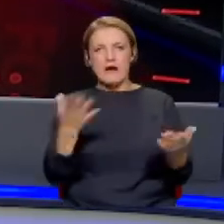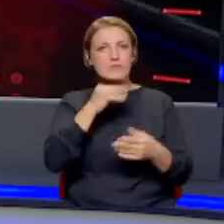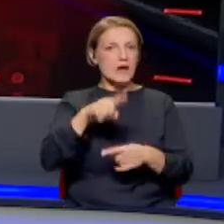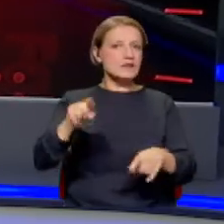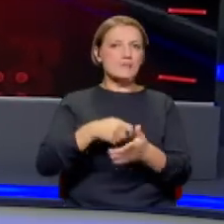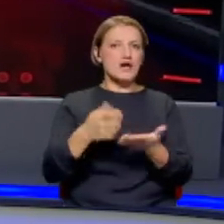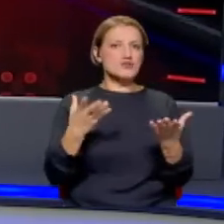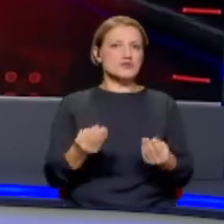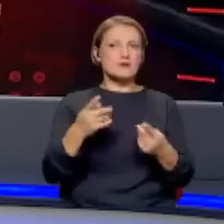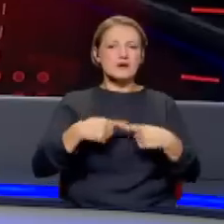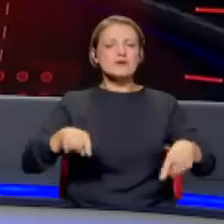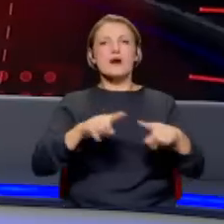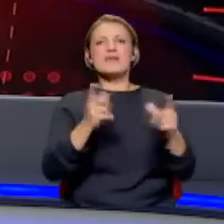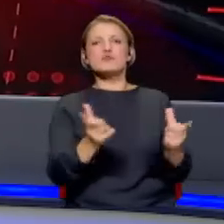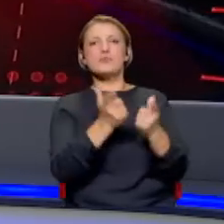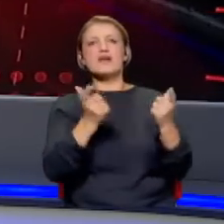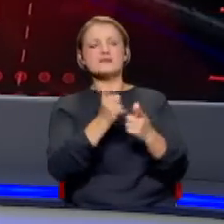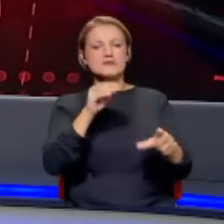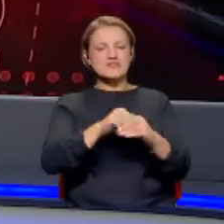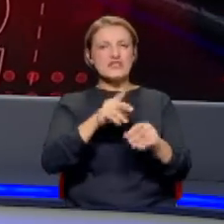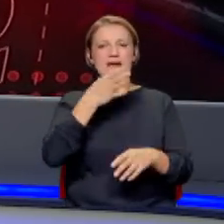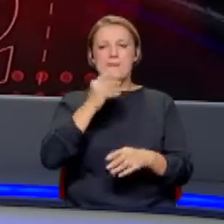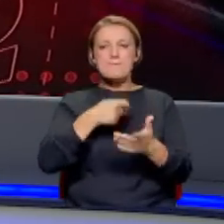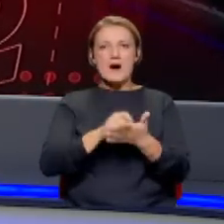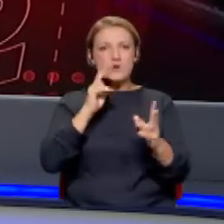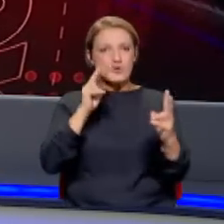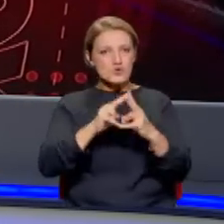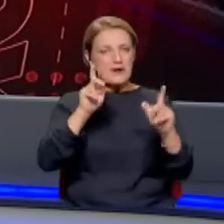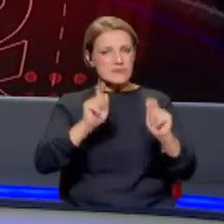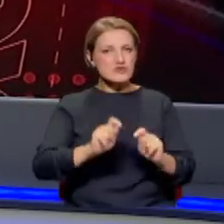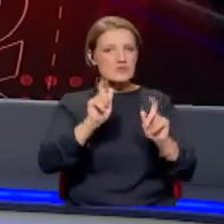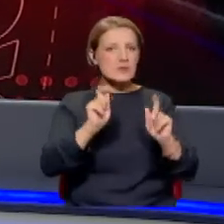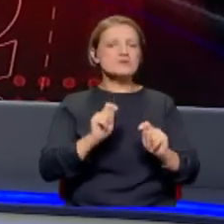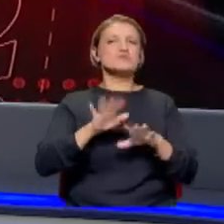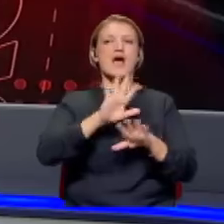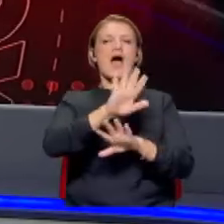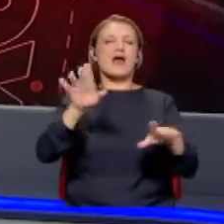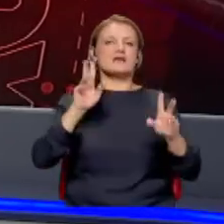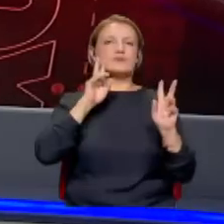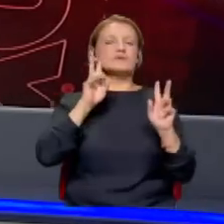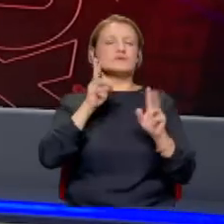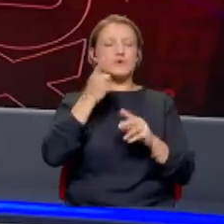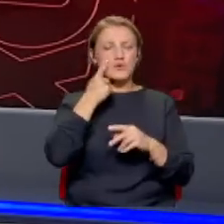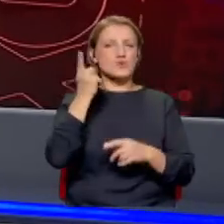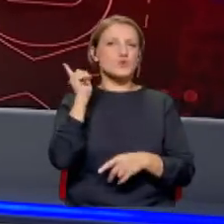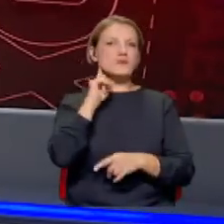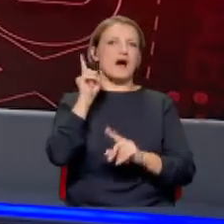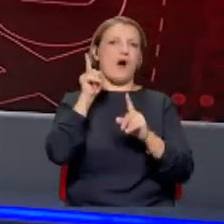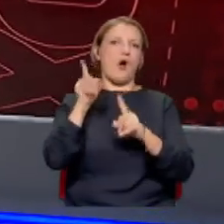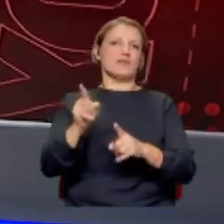emekli maaşı kabine toplantısında görüşülecek mi, görüşülmeyecek mi? Herkesin gözü kulağı